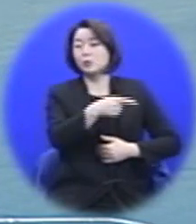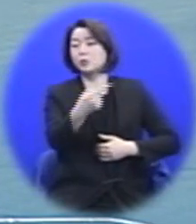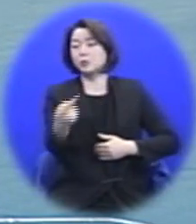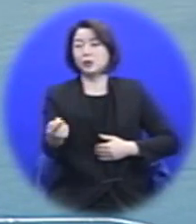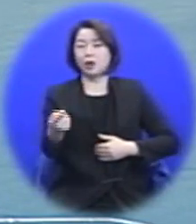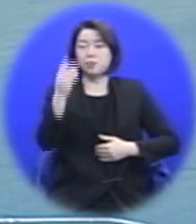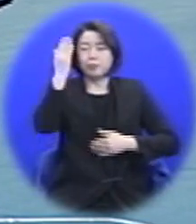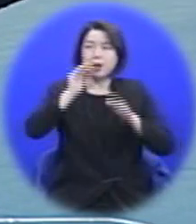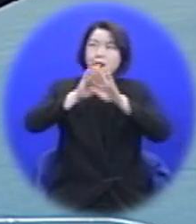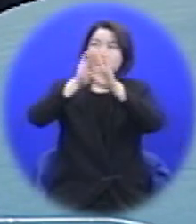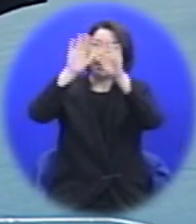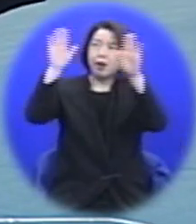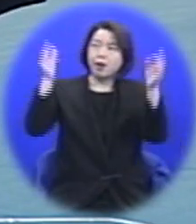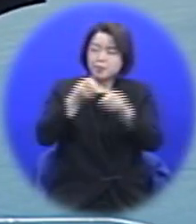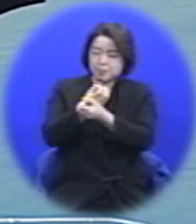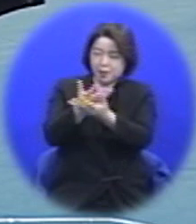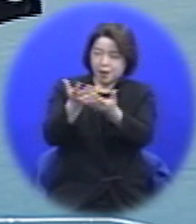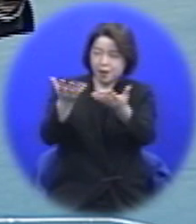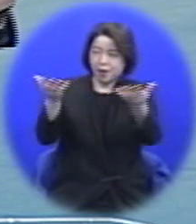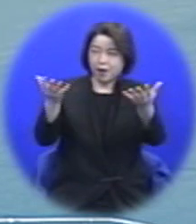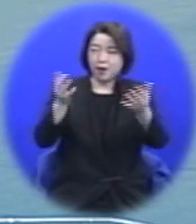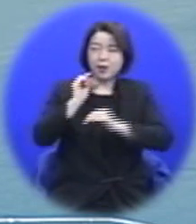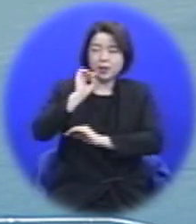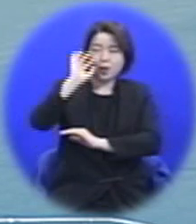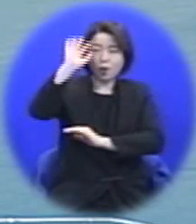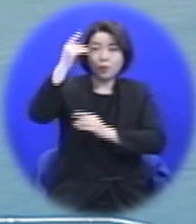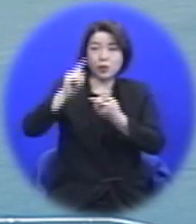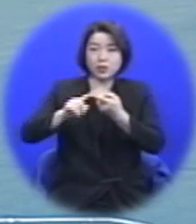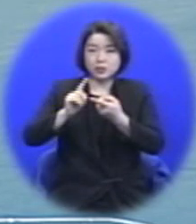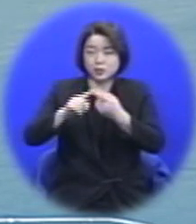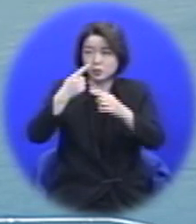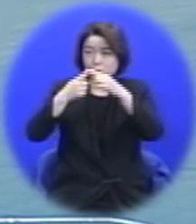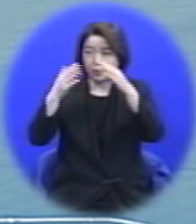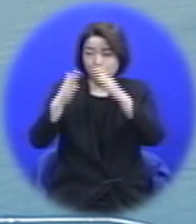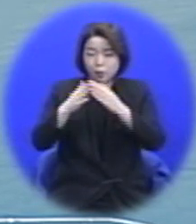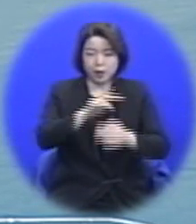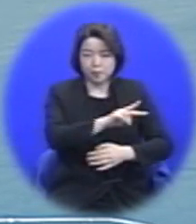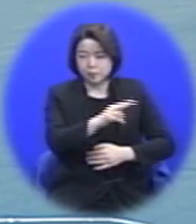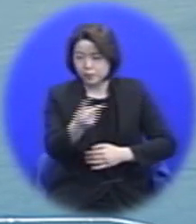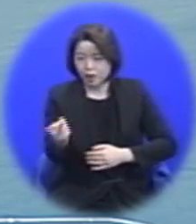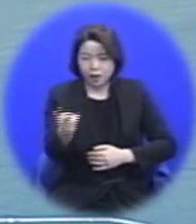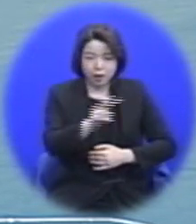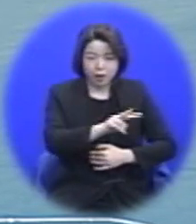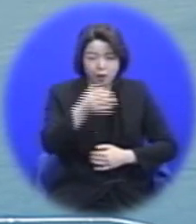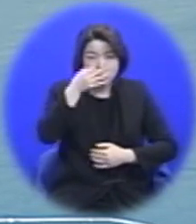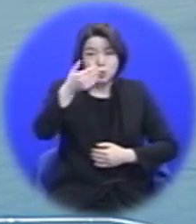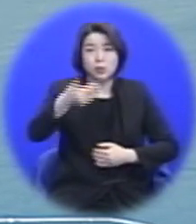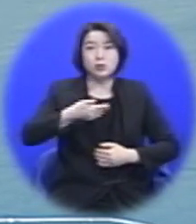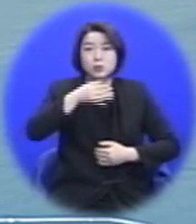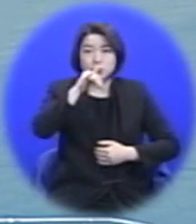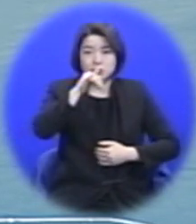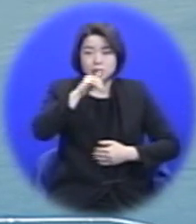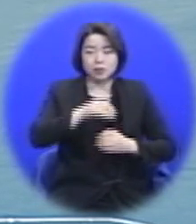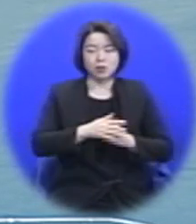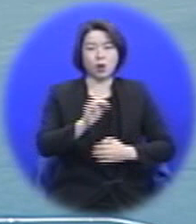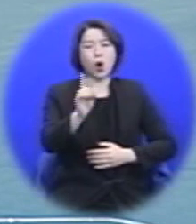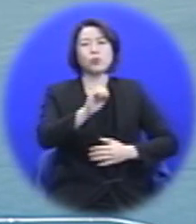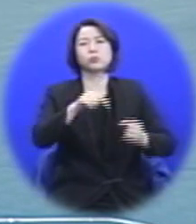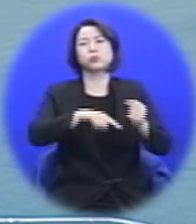하늘에서 펼쳐지는 말할 수 없는 영광스러운 교회를 번갈아 보여주고 있습니다. 무슨